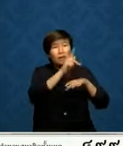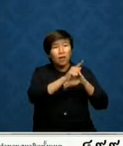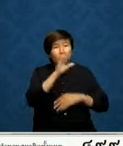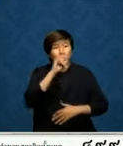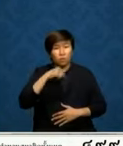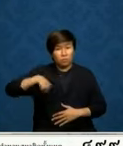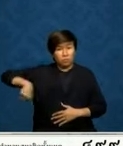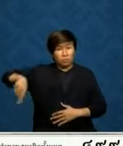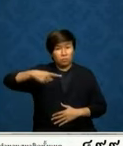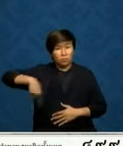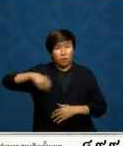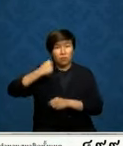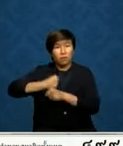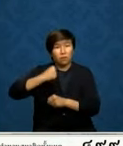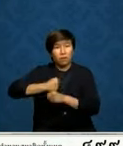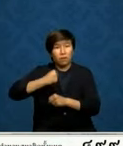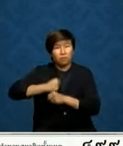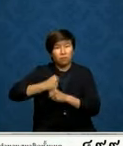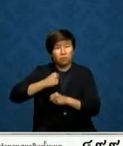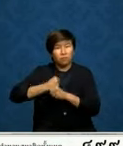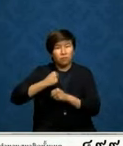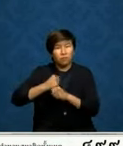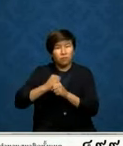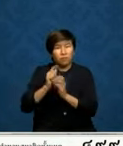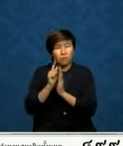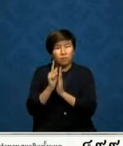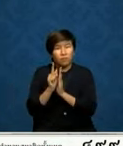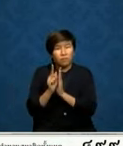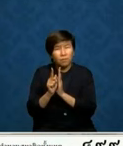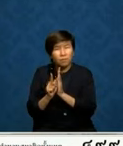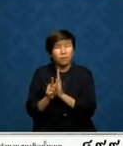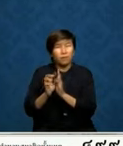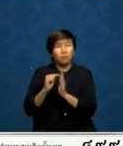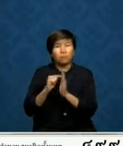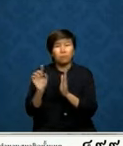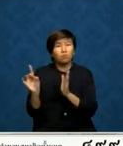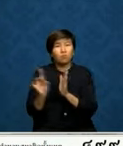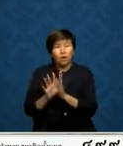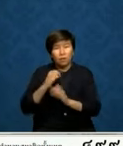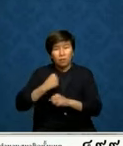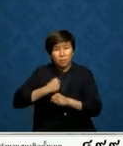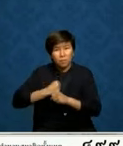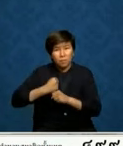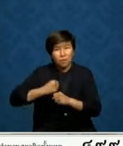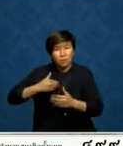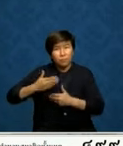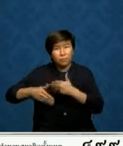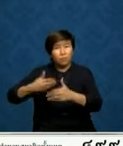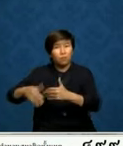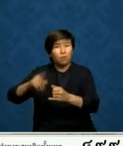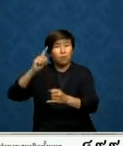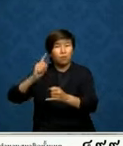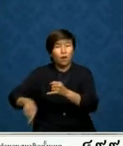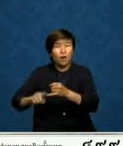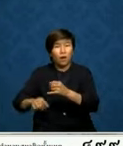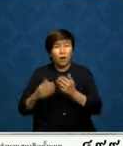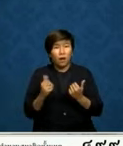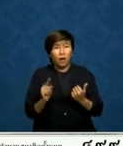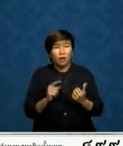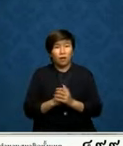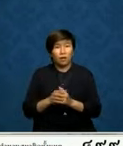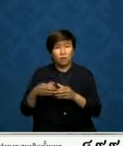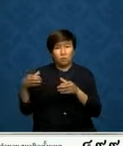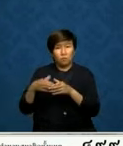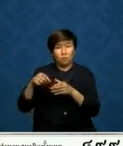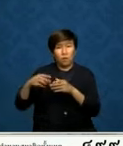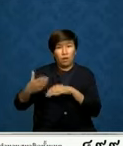ทำหน้าที่ทุกอย่างเหมือนหน้าที่สุดท้ายที่พวกผมอยู่ในสมัยพรรคอนาคตใหม่ก็ทำงานจนวันสุดท้ายฉะนั้นไม่ว่าจะเกิดอะไรขึ้นกับพรรคซึ่งก็ยัง